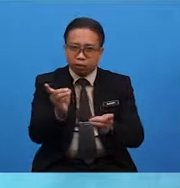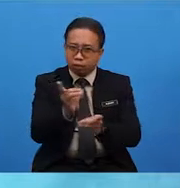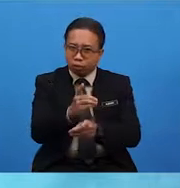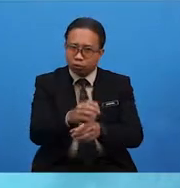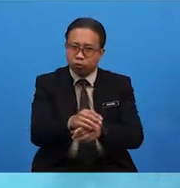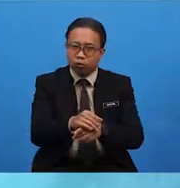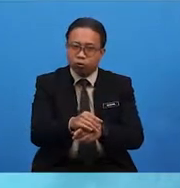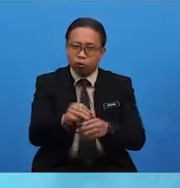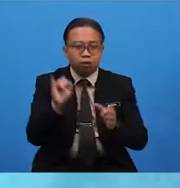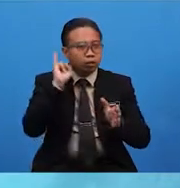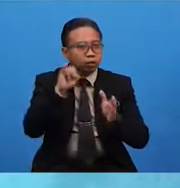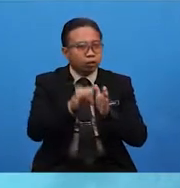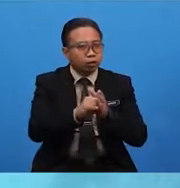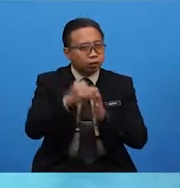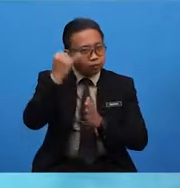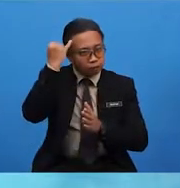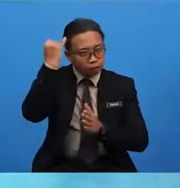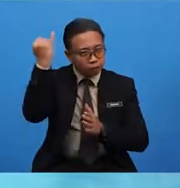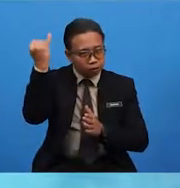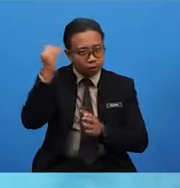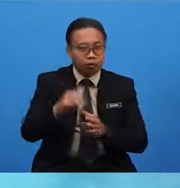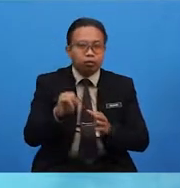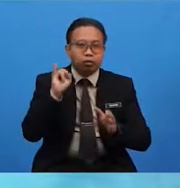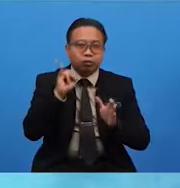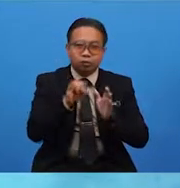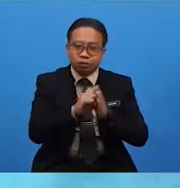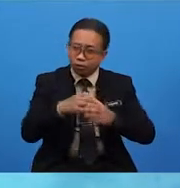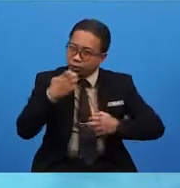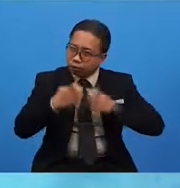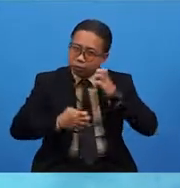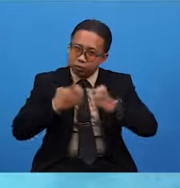ilustrasi ekspresi pengiklan